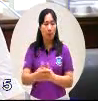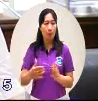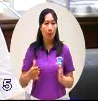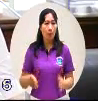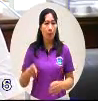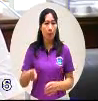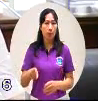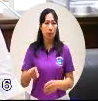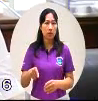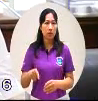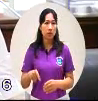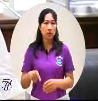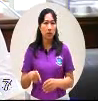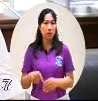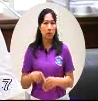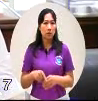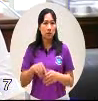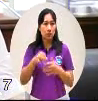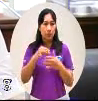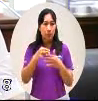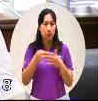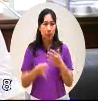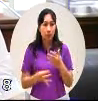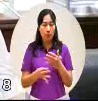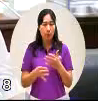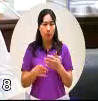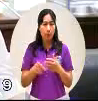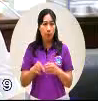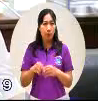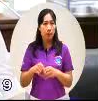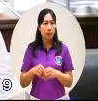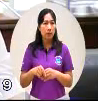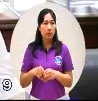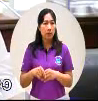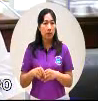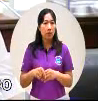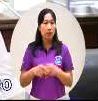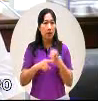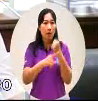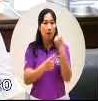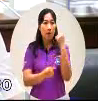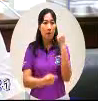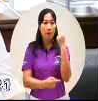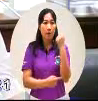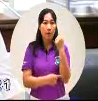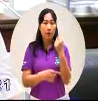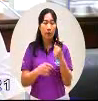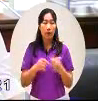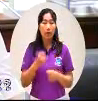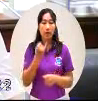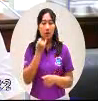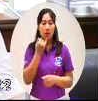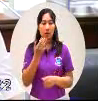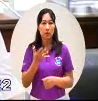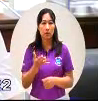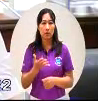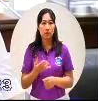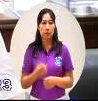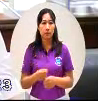这个基地台吗？还有机房吗？这是民前中办公处民